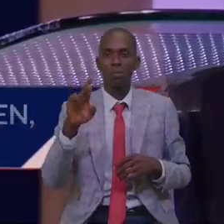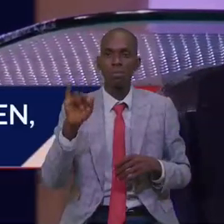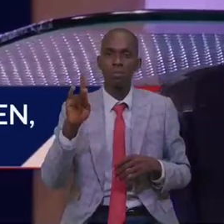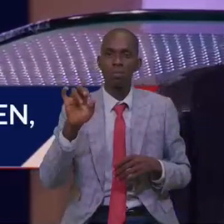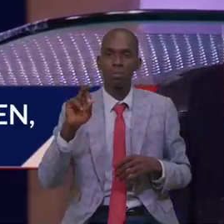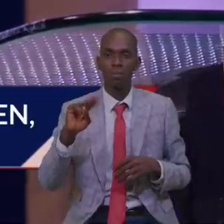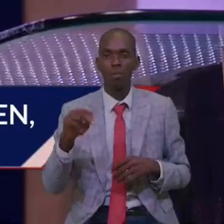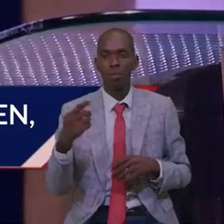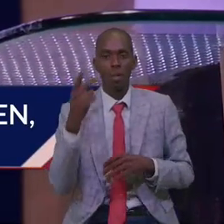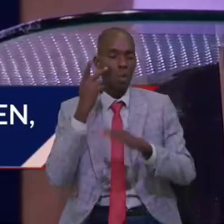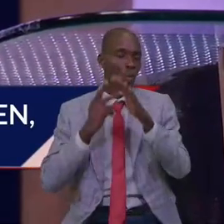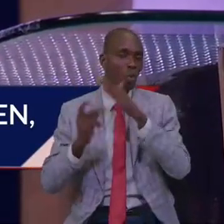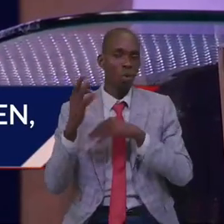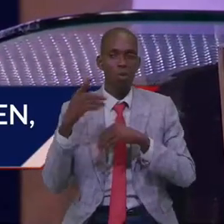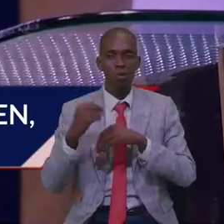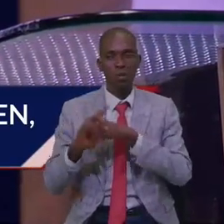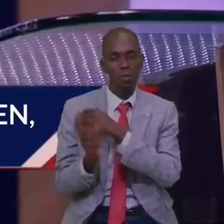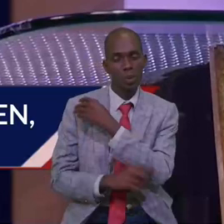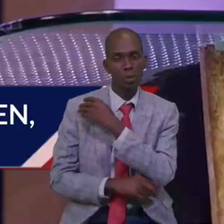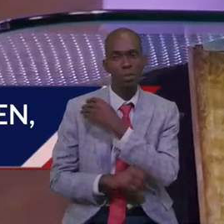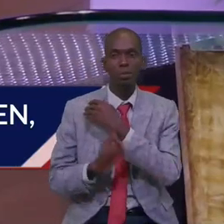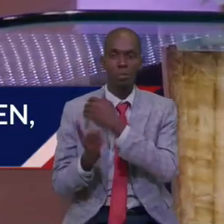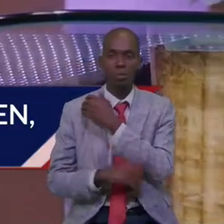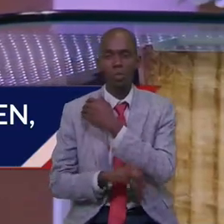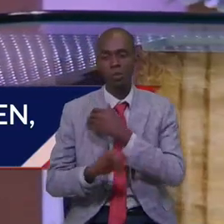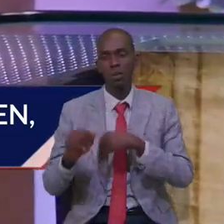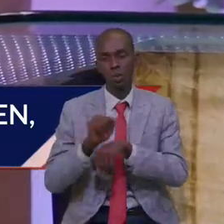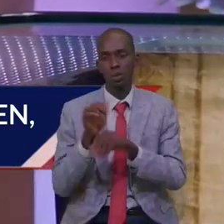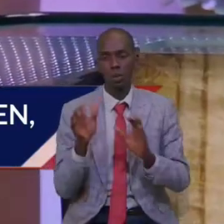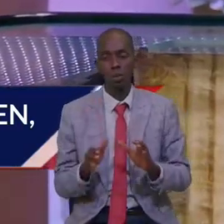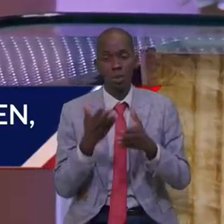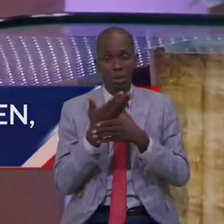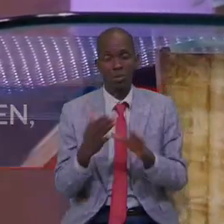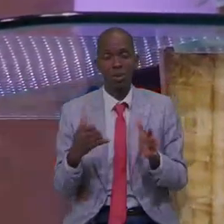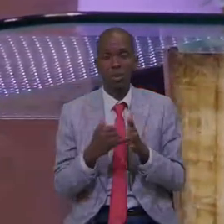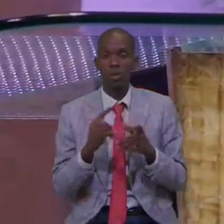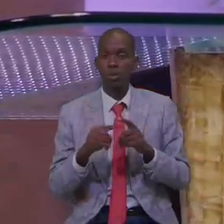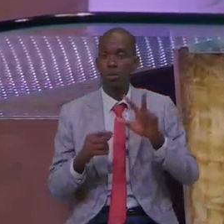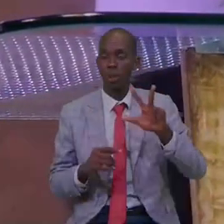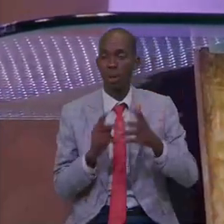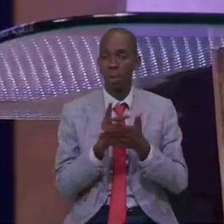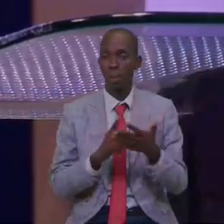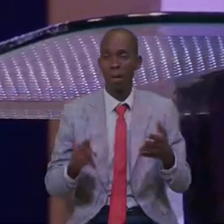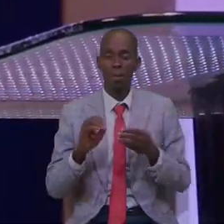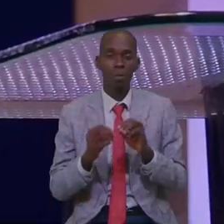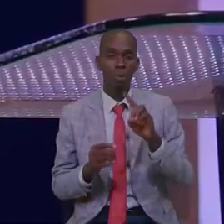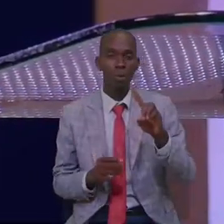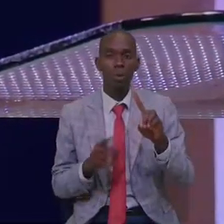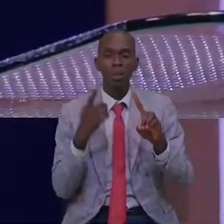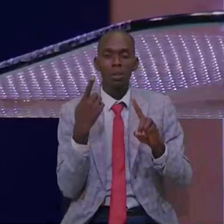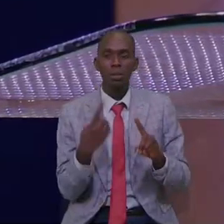la pierre frappée qui frappe. Alors, c'est divisé en trois parties. Nous allons voir numéro 1,